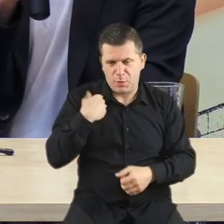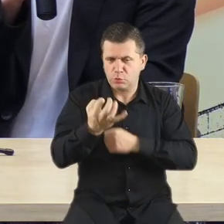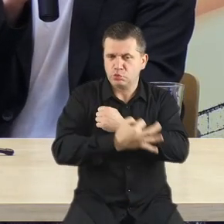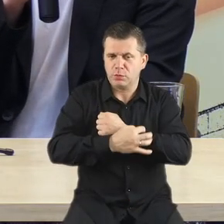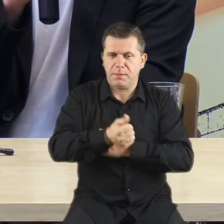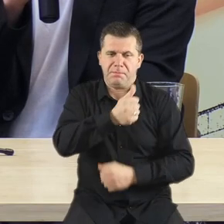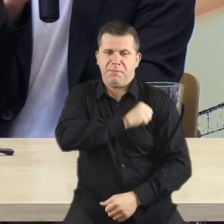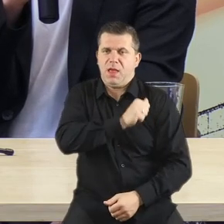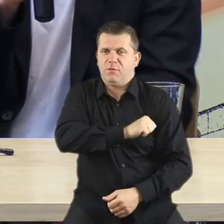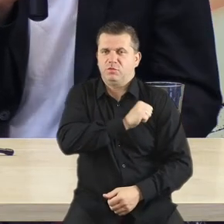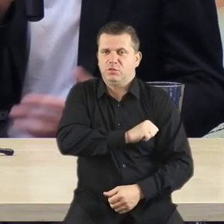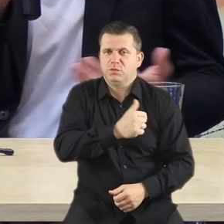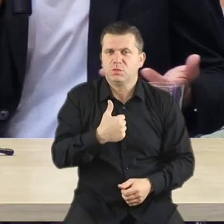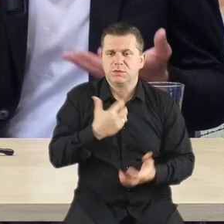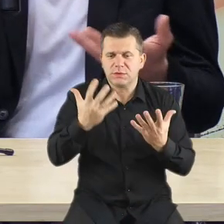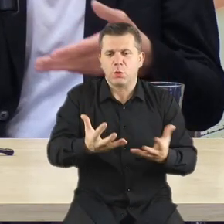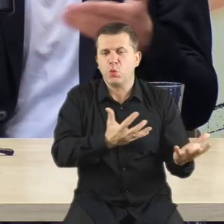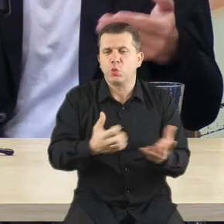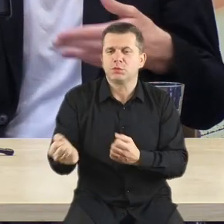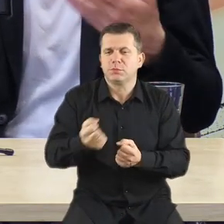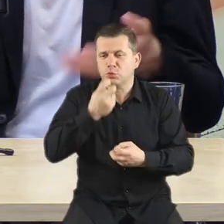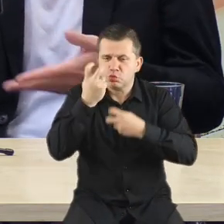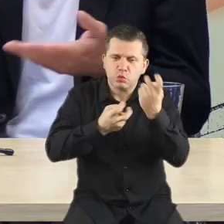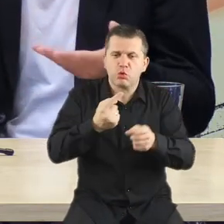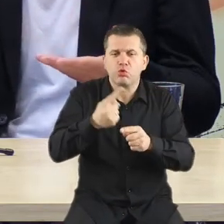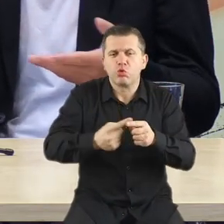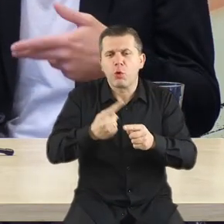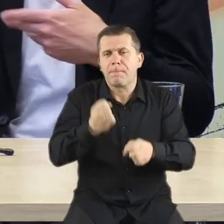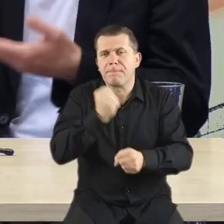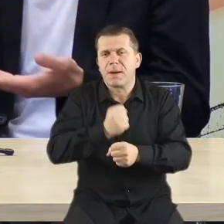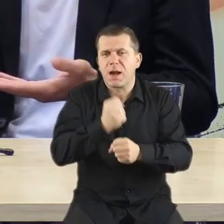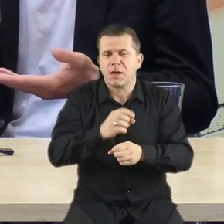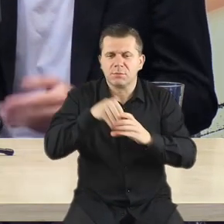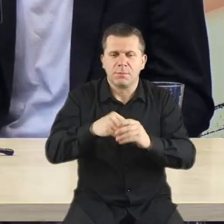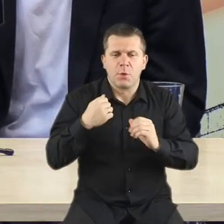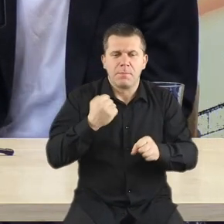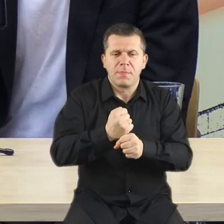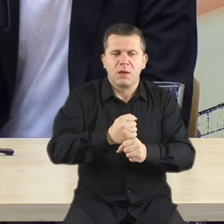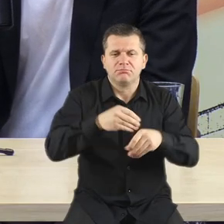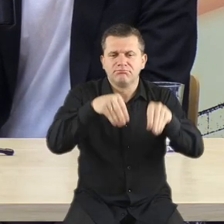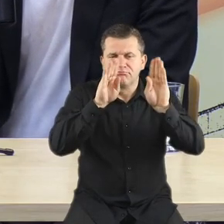studiach na pierwszym roku. No i zwyczajnie, żeby się utrzymać, szukałem jakichś drobnych prac. Pracowałem w księgarni,